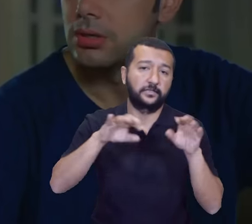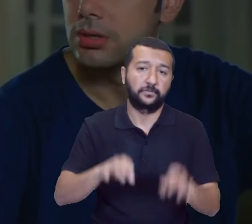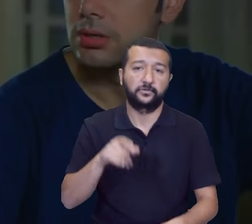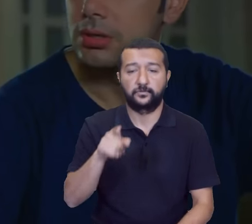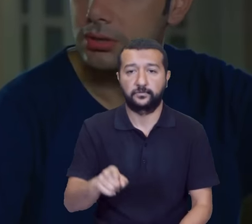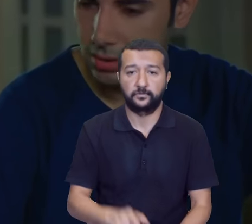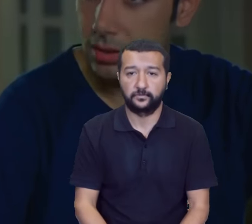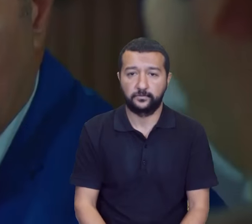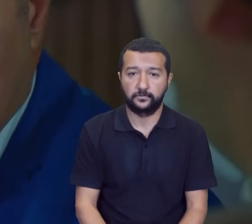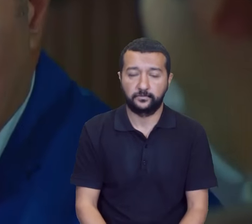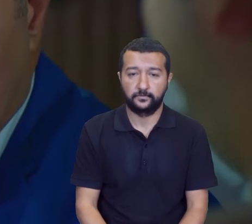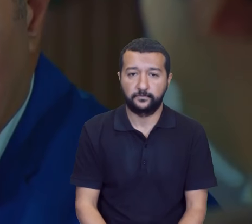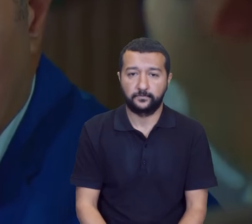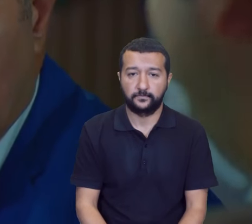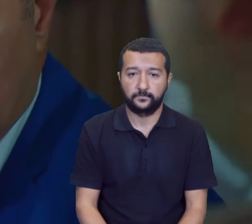başlıyor.